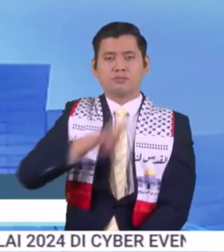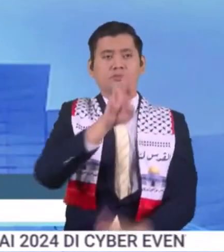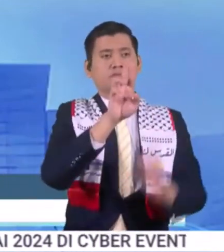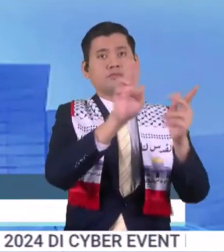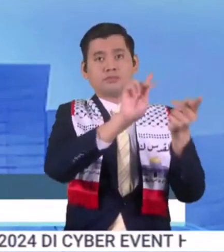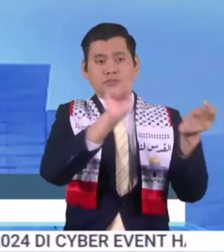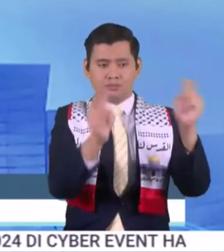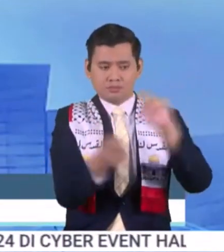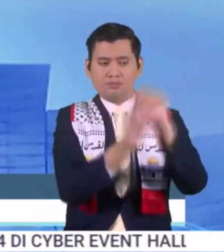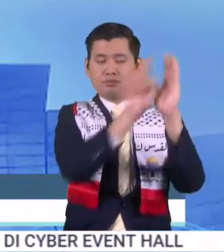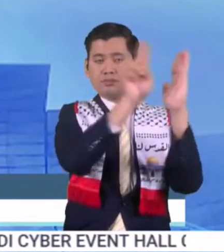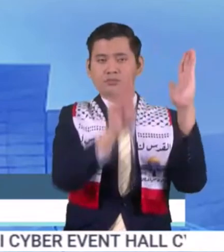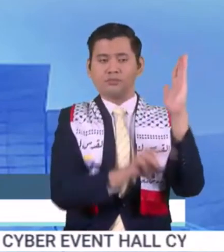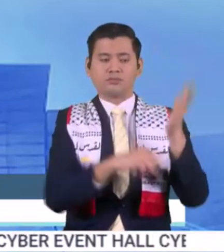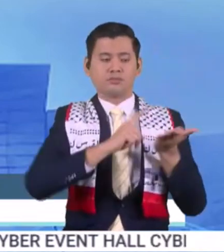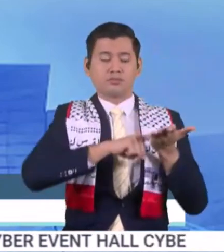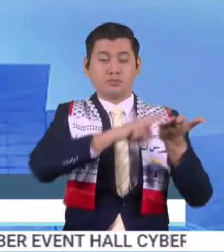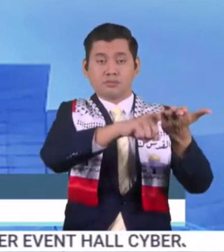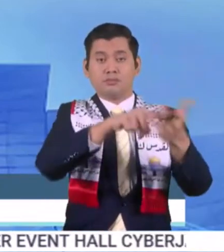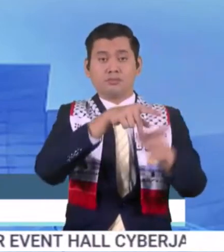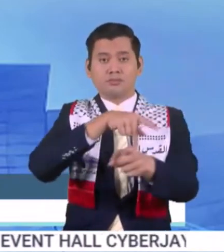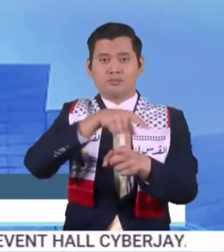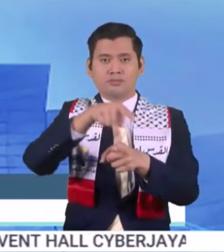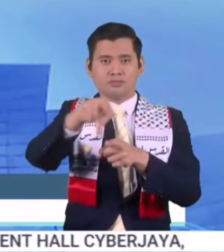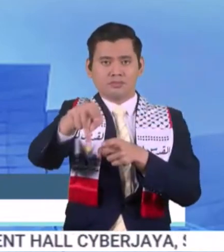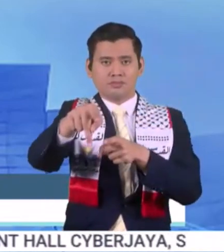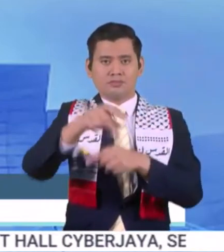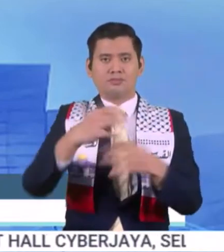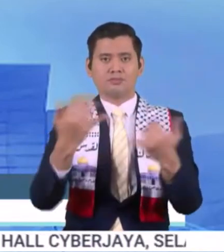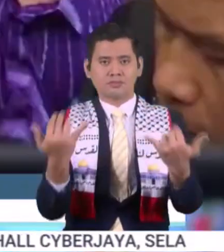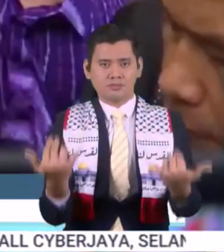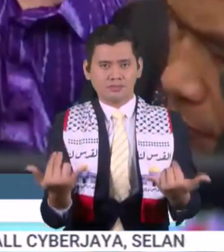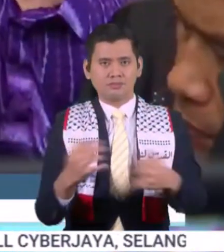kini sedang dibincang dan diteliti pakar berkaitan.